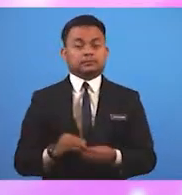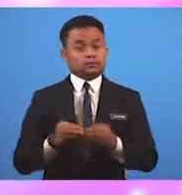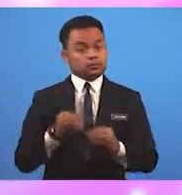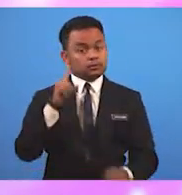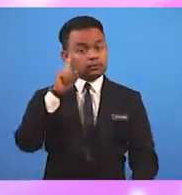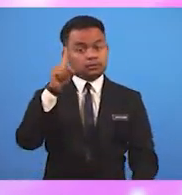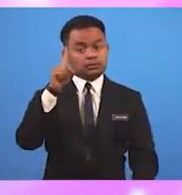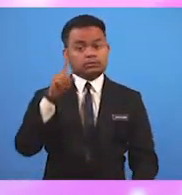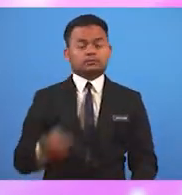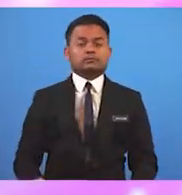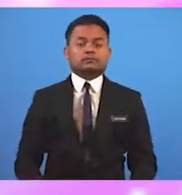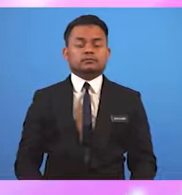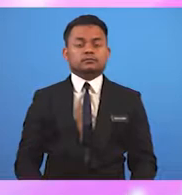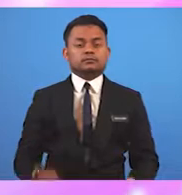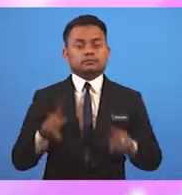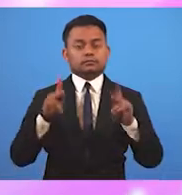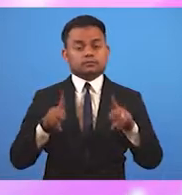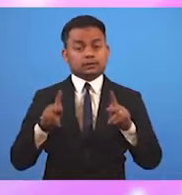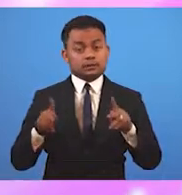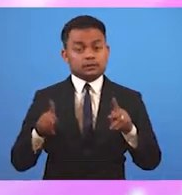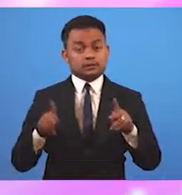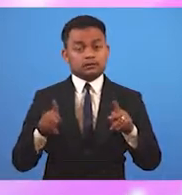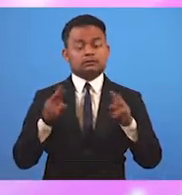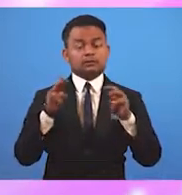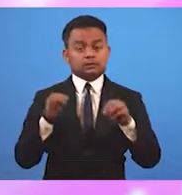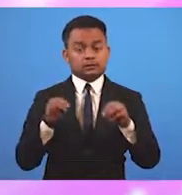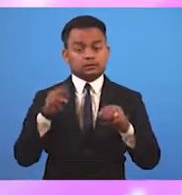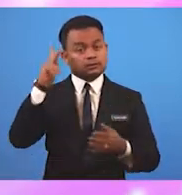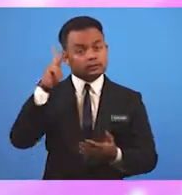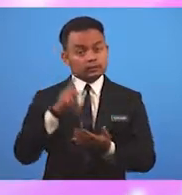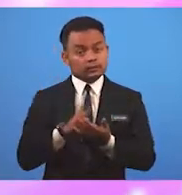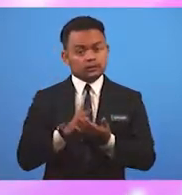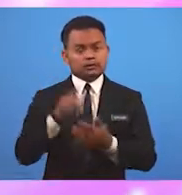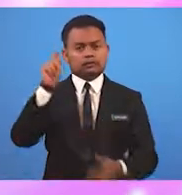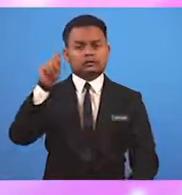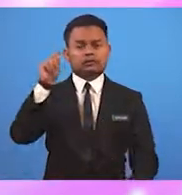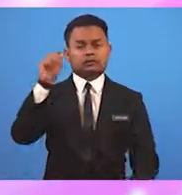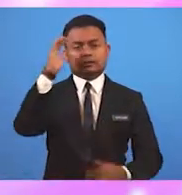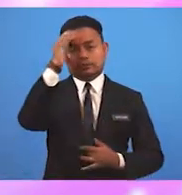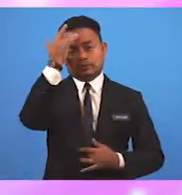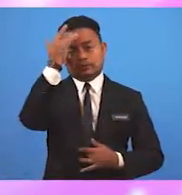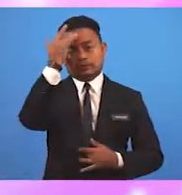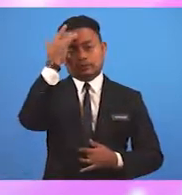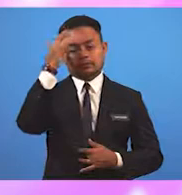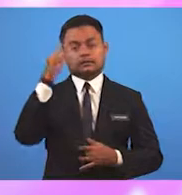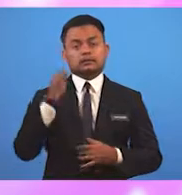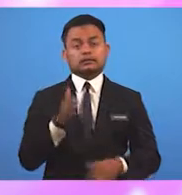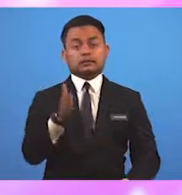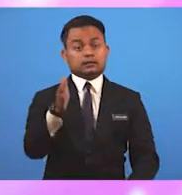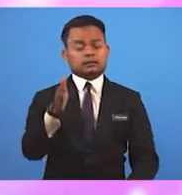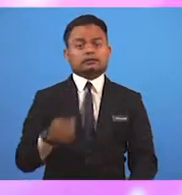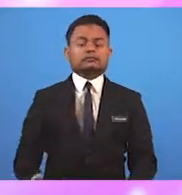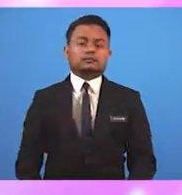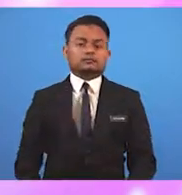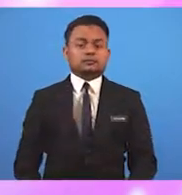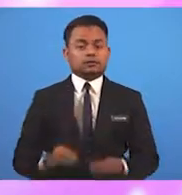pertama adalah para pelajar perlu mengenal pasti tanda-tanda penyakit pada ikan. Objektif kita yang kedua